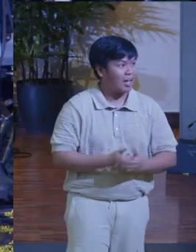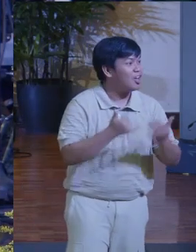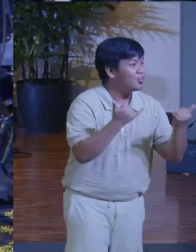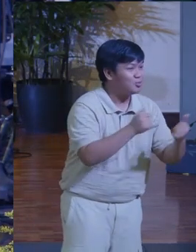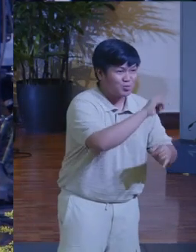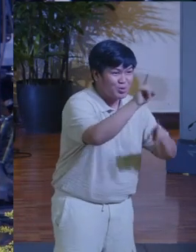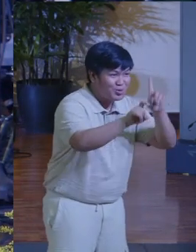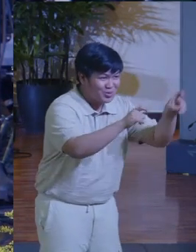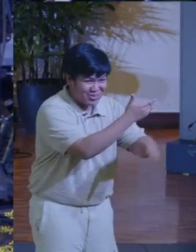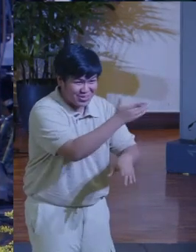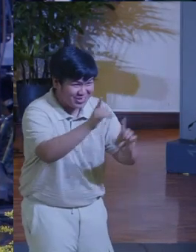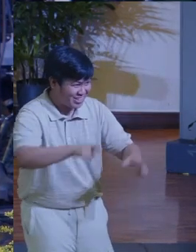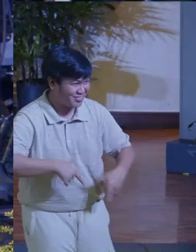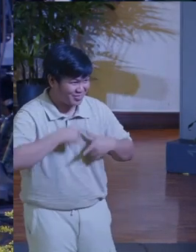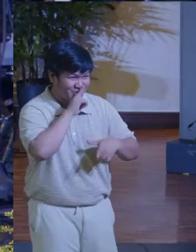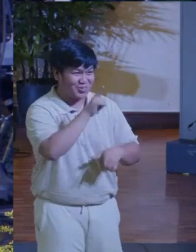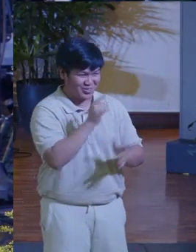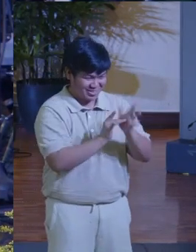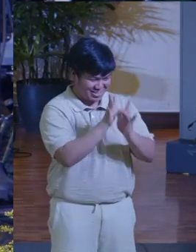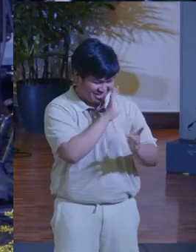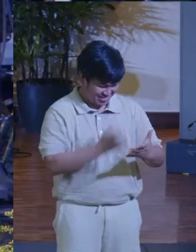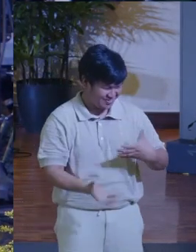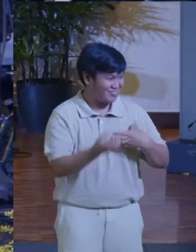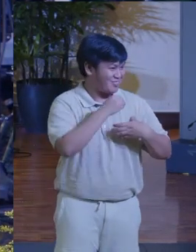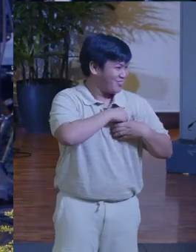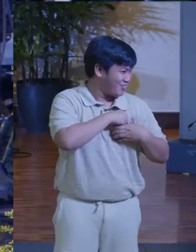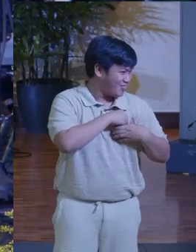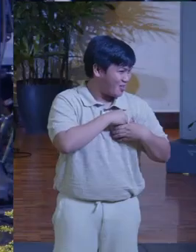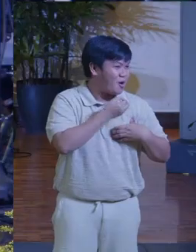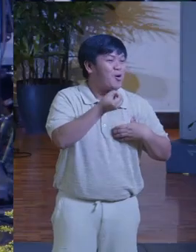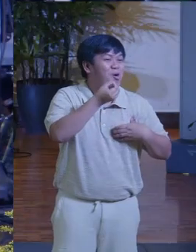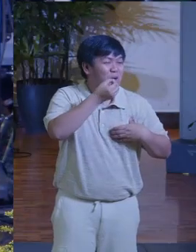buhay ninyo? Christ lives in you?